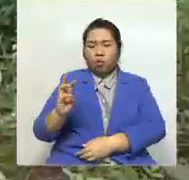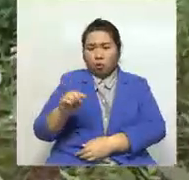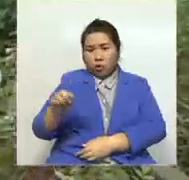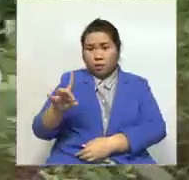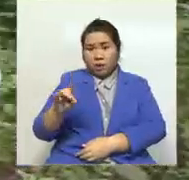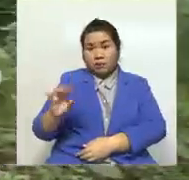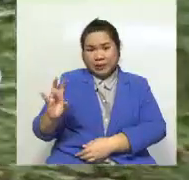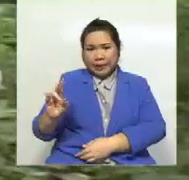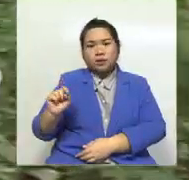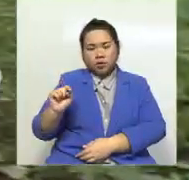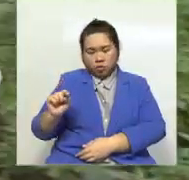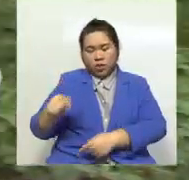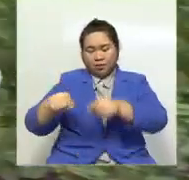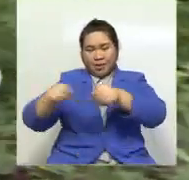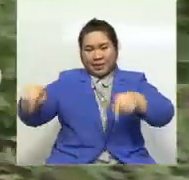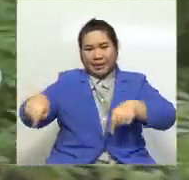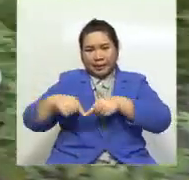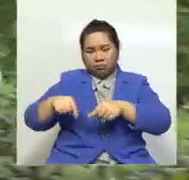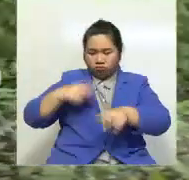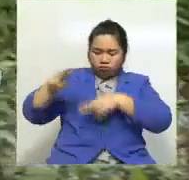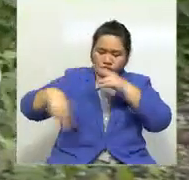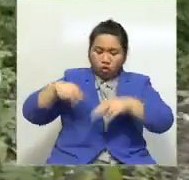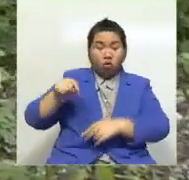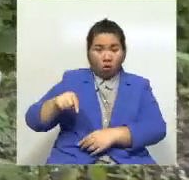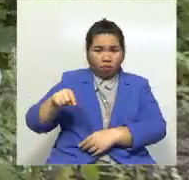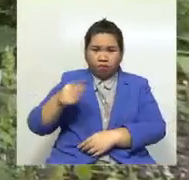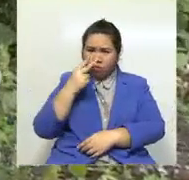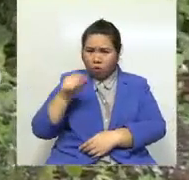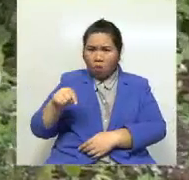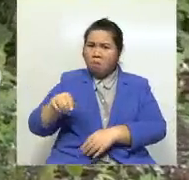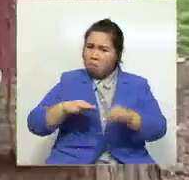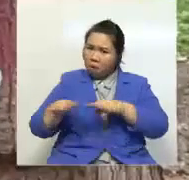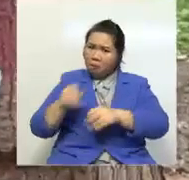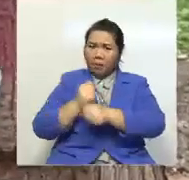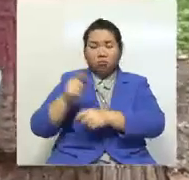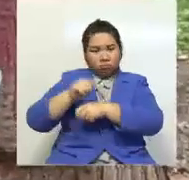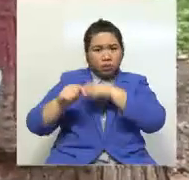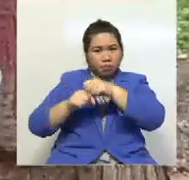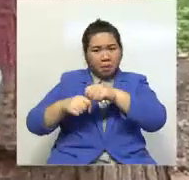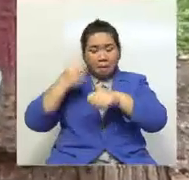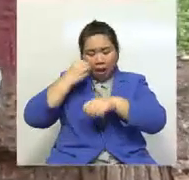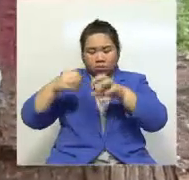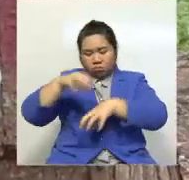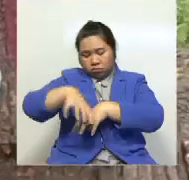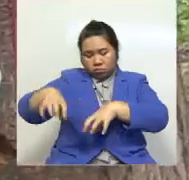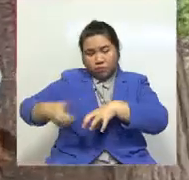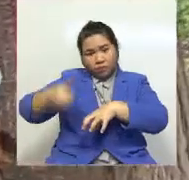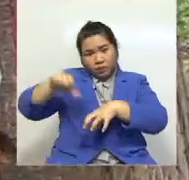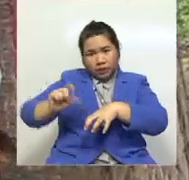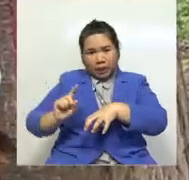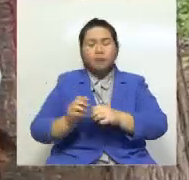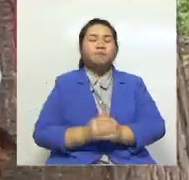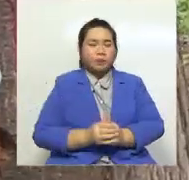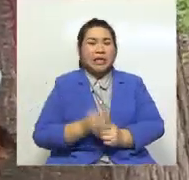ที่ตรงนั้นก็จะเป็นอีกหนึ่งพื้นที่ที่จะต้องเข้าไปสำรวจเพื่อดูว่ามีความพร้อมในการที่จะสร้างหมู่บ้านหรือไม่ค่ะส่วนก่อนหน้